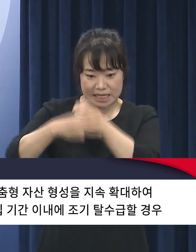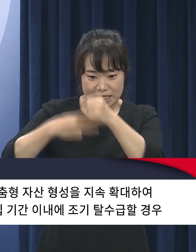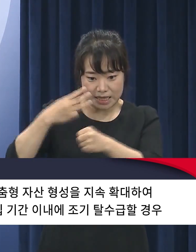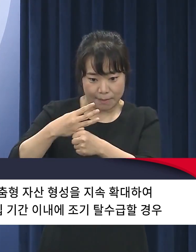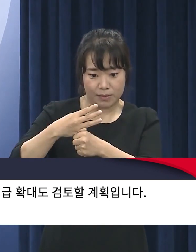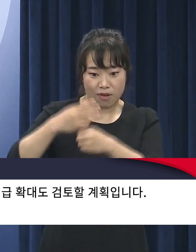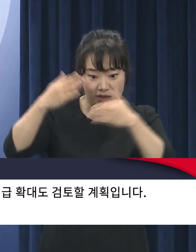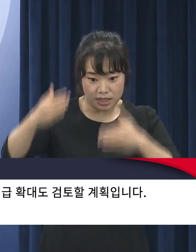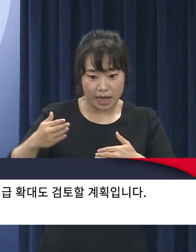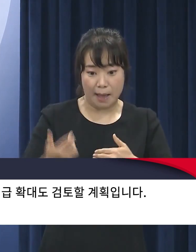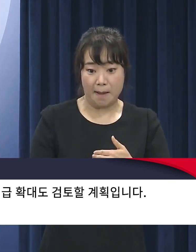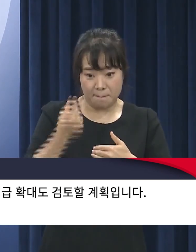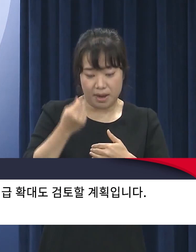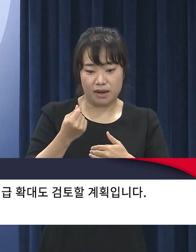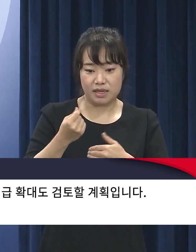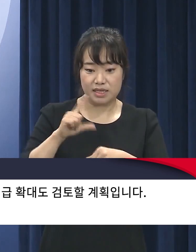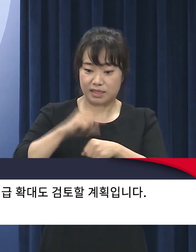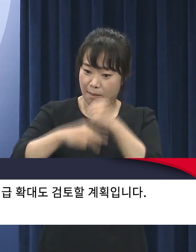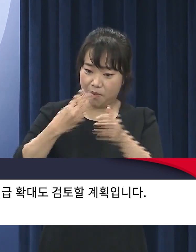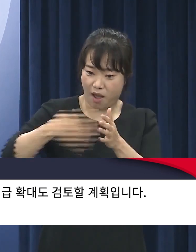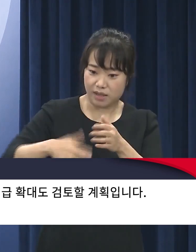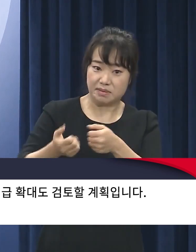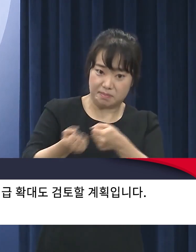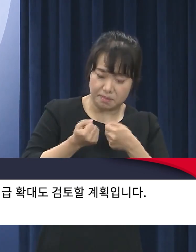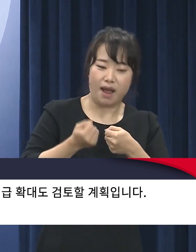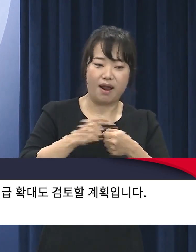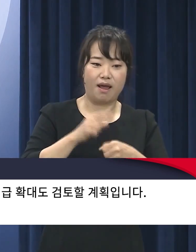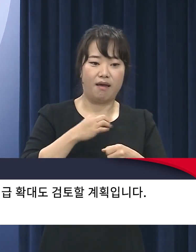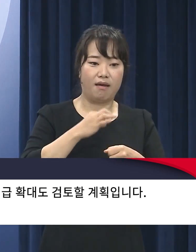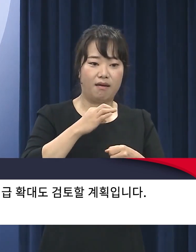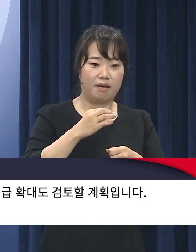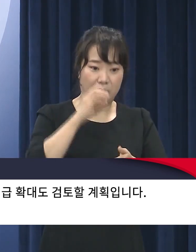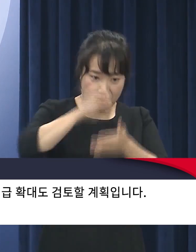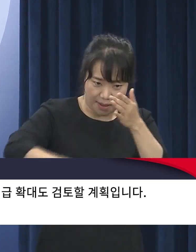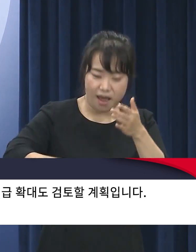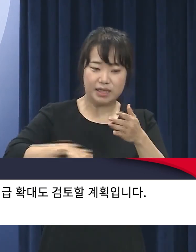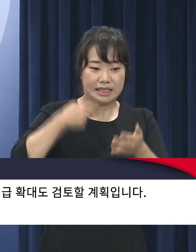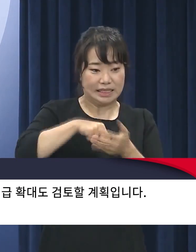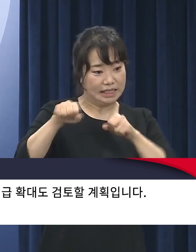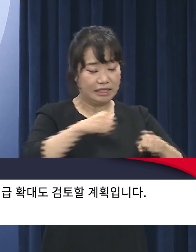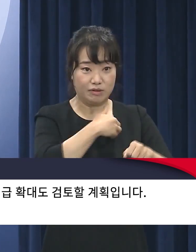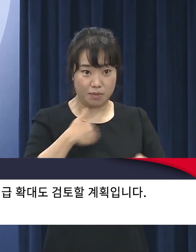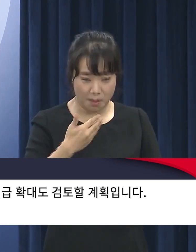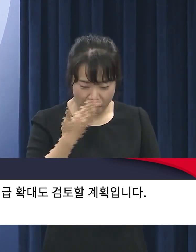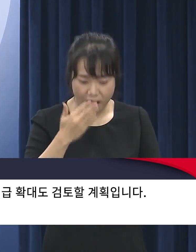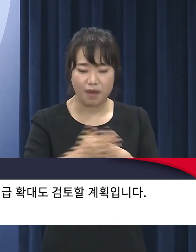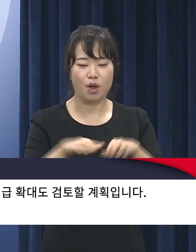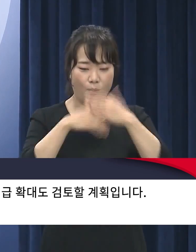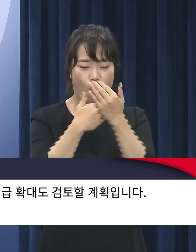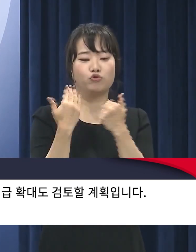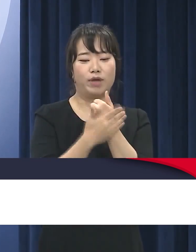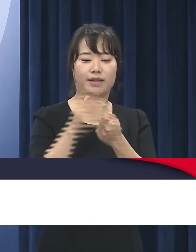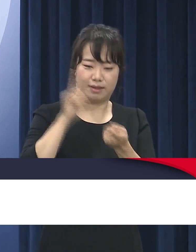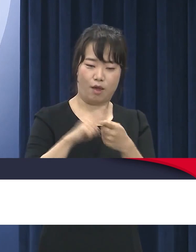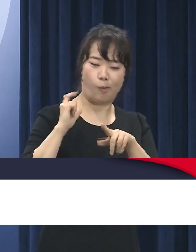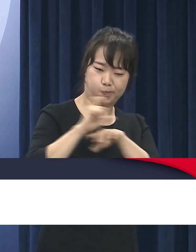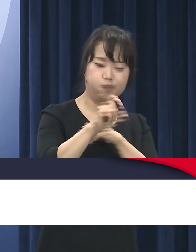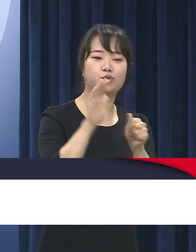조기 탈수급할 경우 잔여 기간에 대하여 정부 지원금을 지원하는 등 만기 지급 확대도 검토할